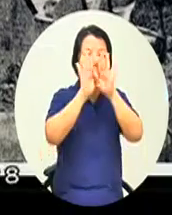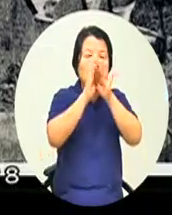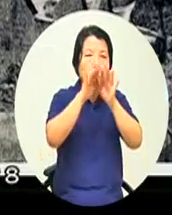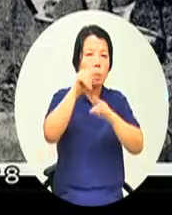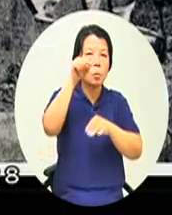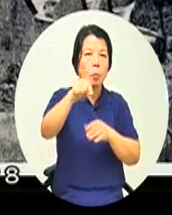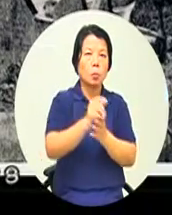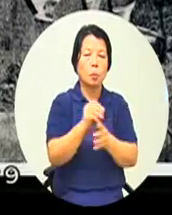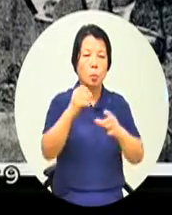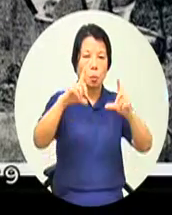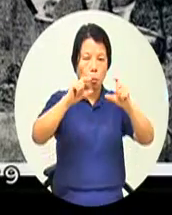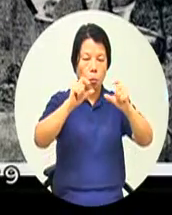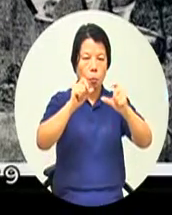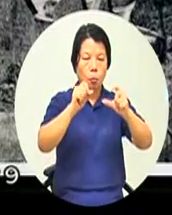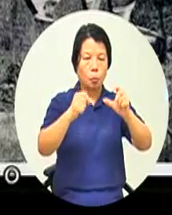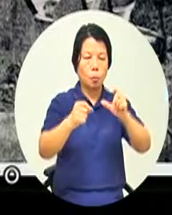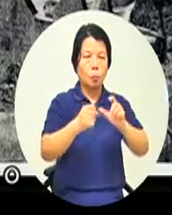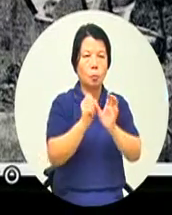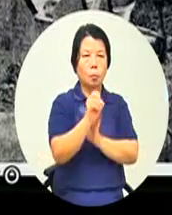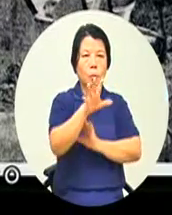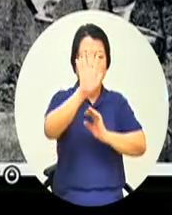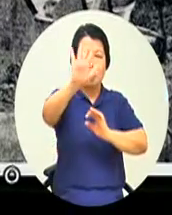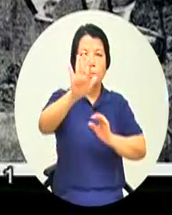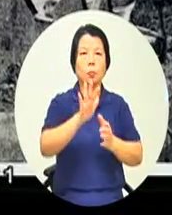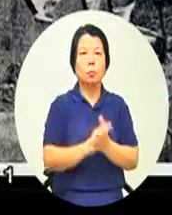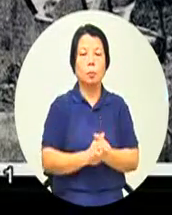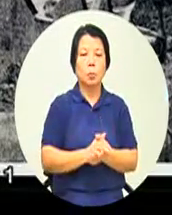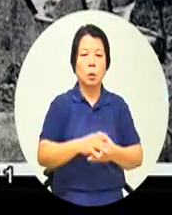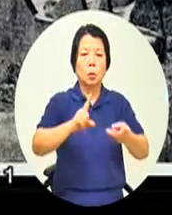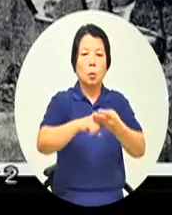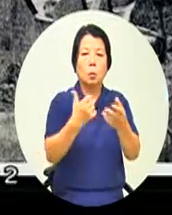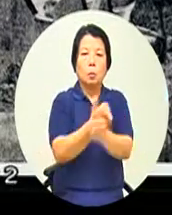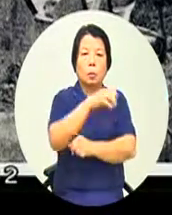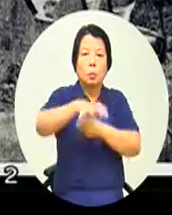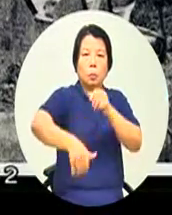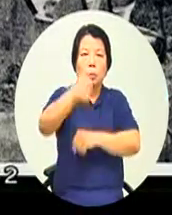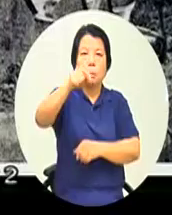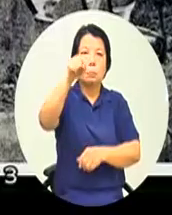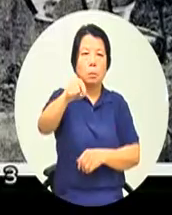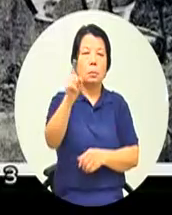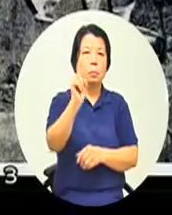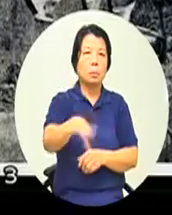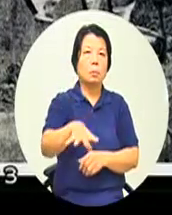的一个照片，这个王大宇局长，你知道这是哪里？